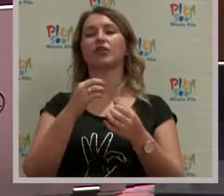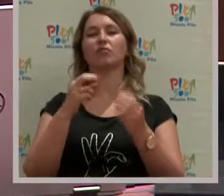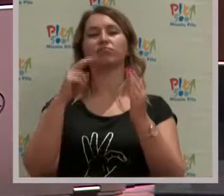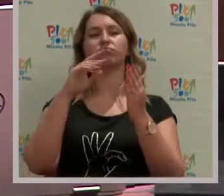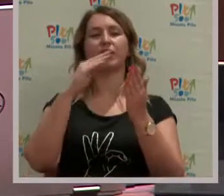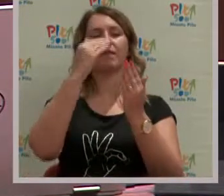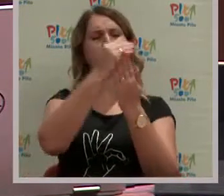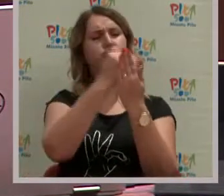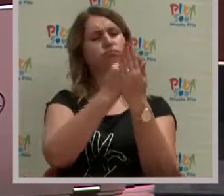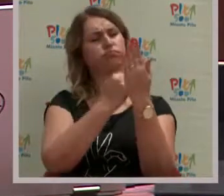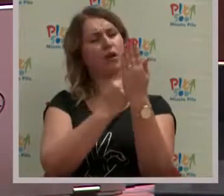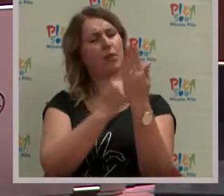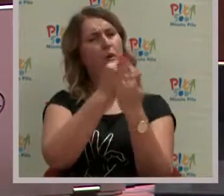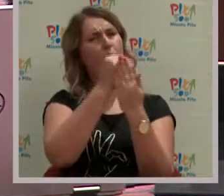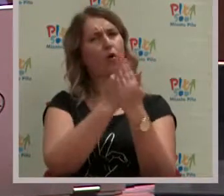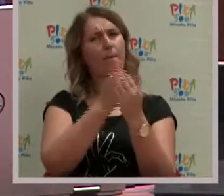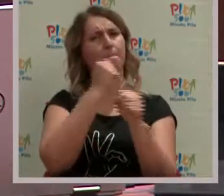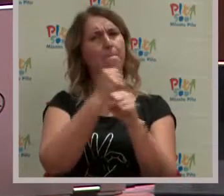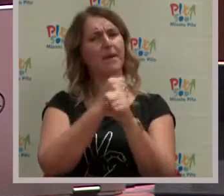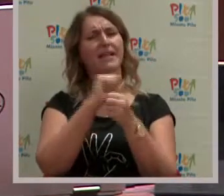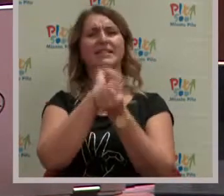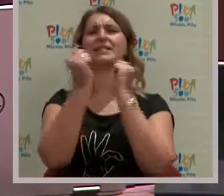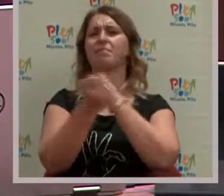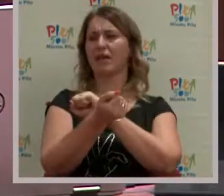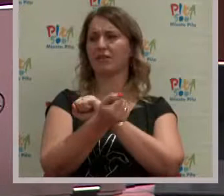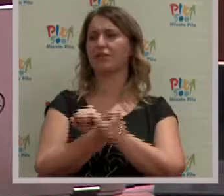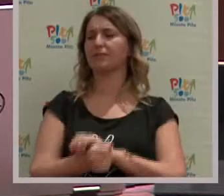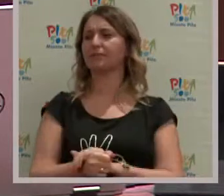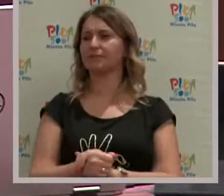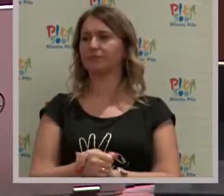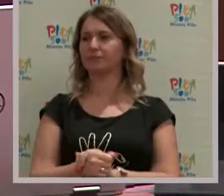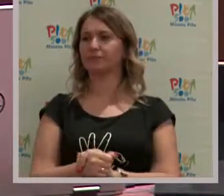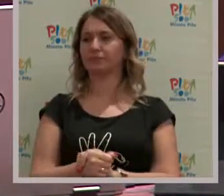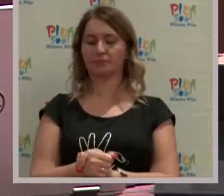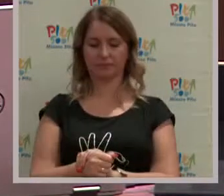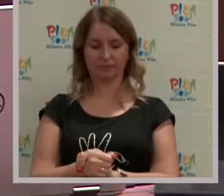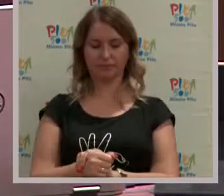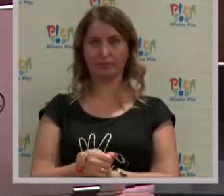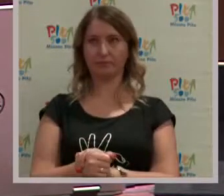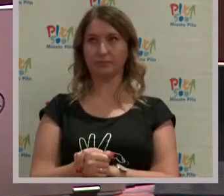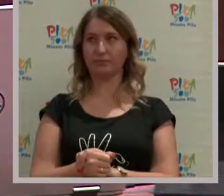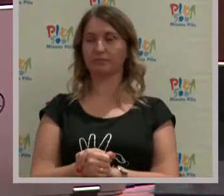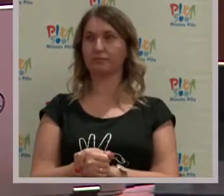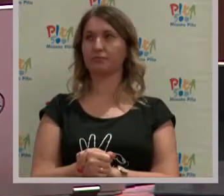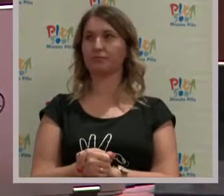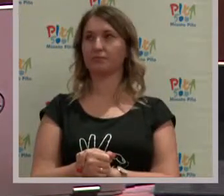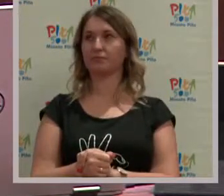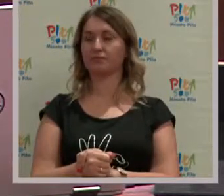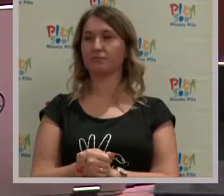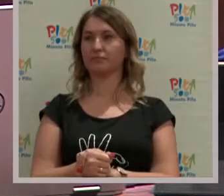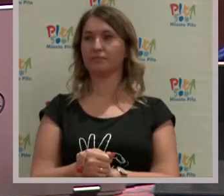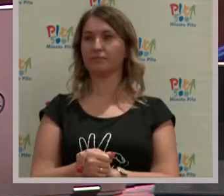ją wartykułuję zmianę do zaproponowanego tutaj paragrafu pierwszego tej